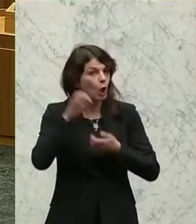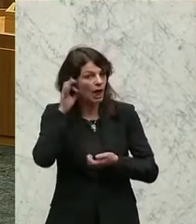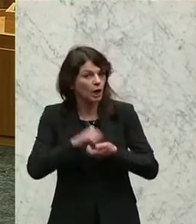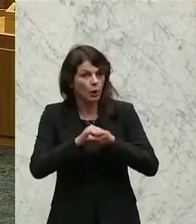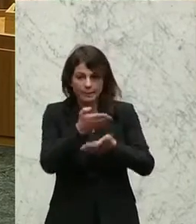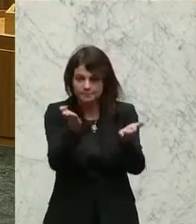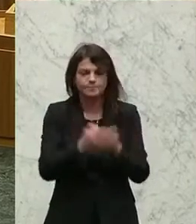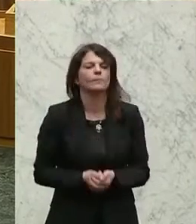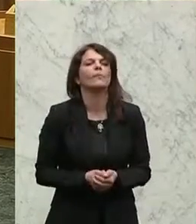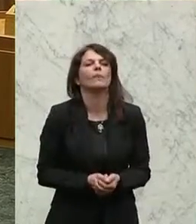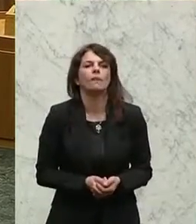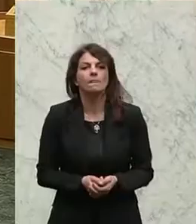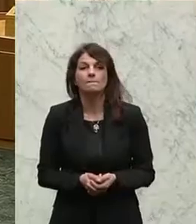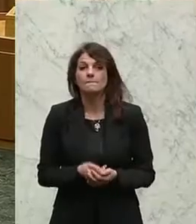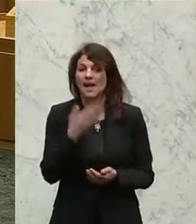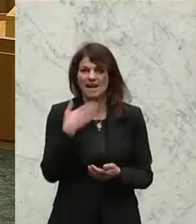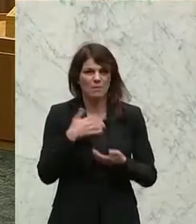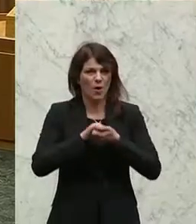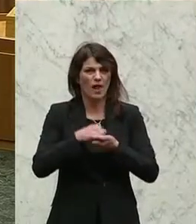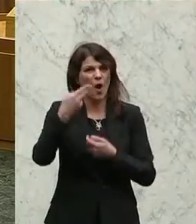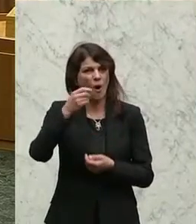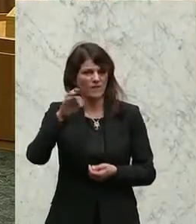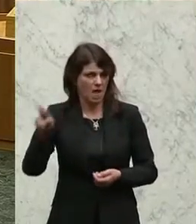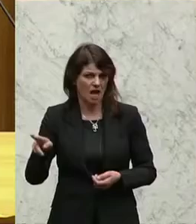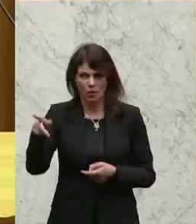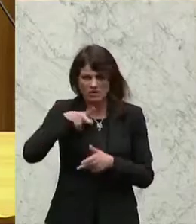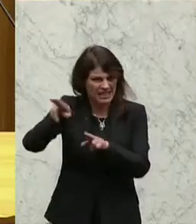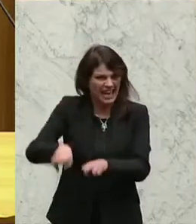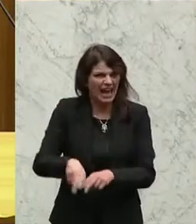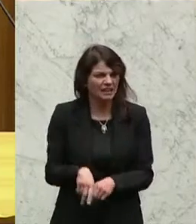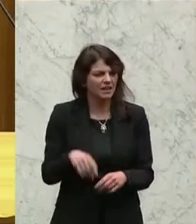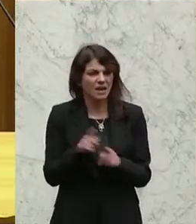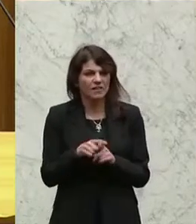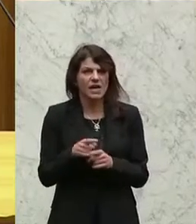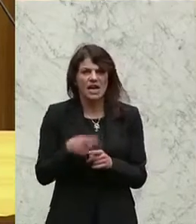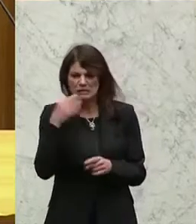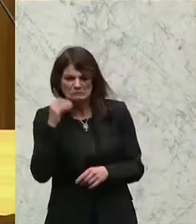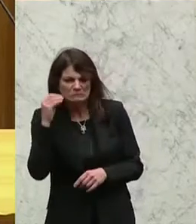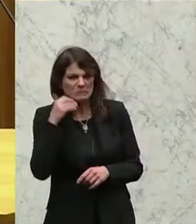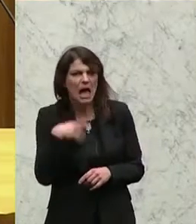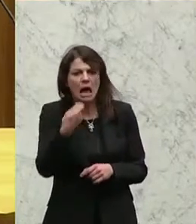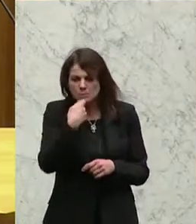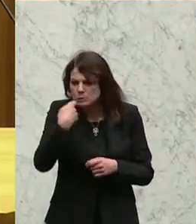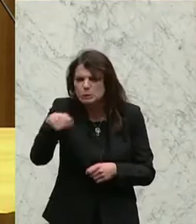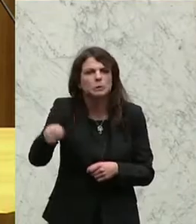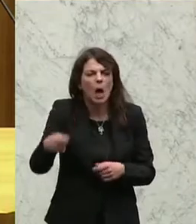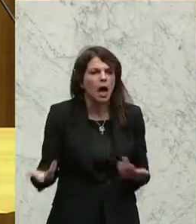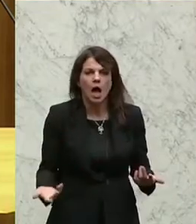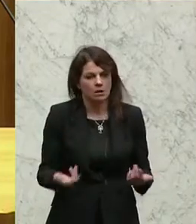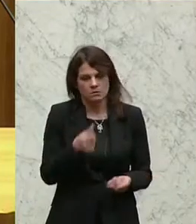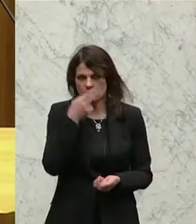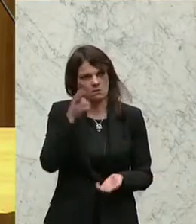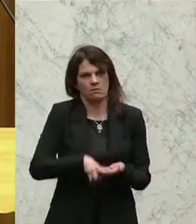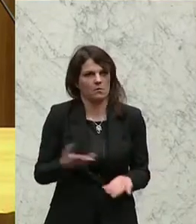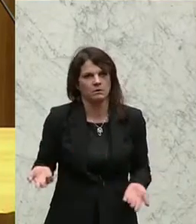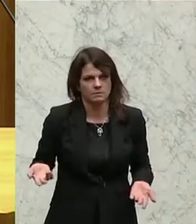und Kolleginnen. Lieber Kollege Höfinger, ich muss dir da vollkommen recht geben. Dieses Gejeiere um die zu teuren Lebensmittel, das ist einfach nicht